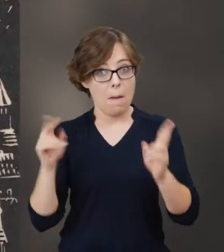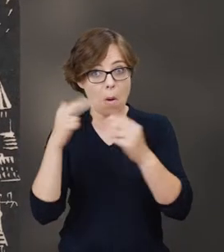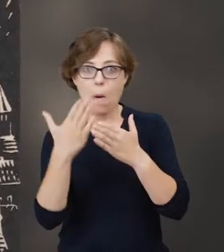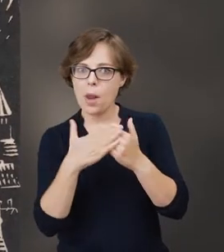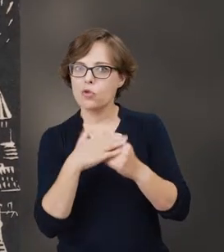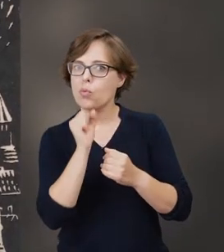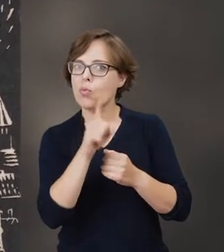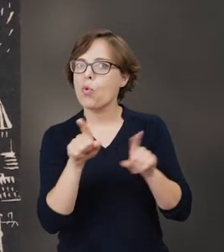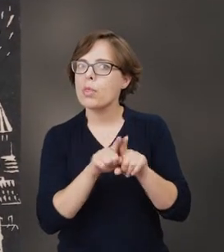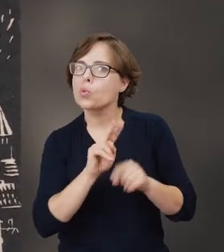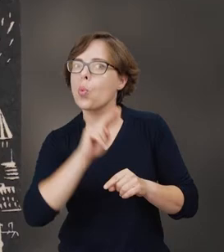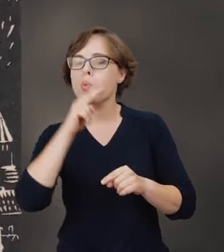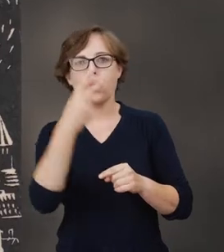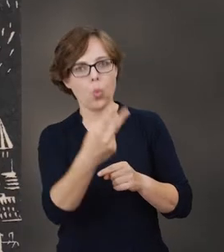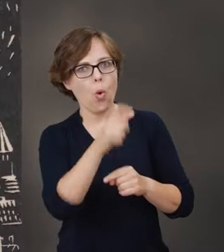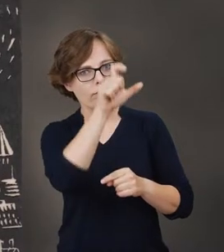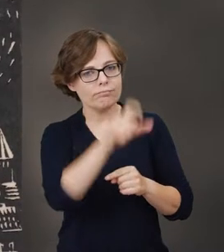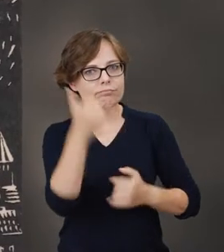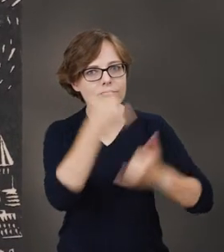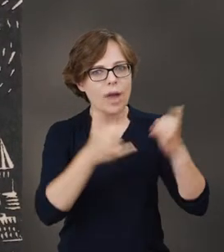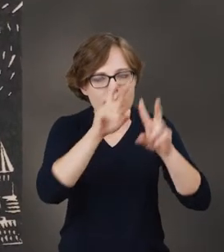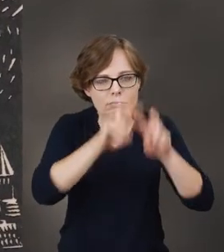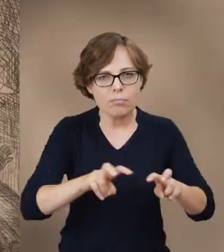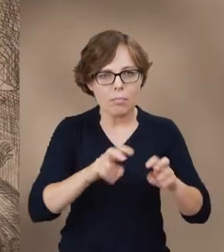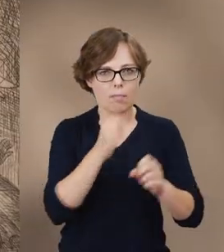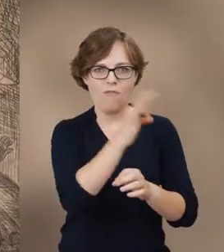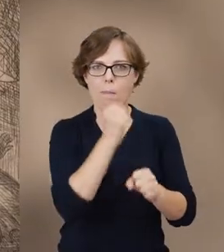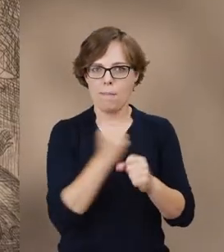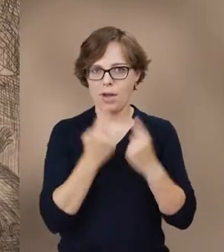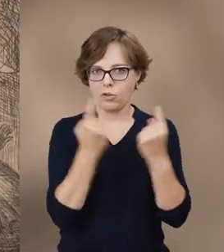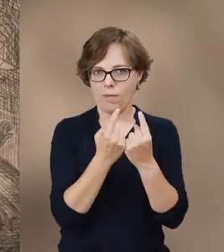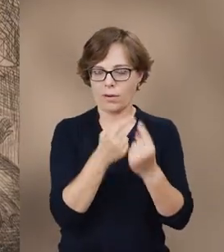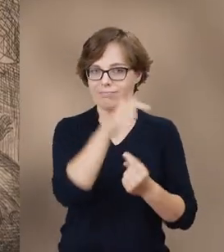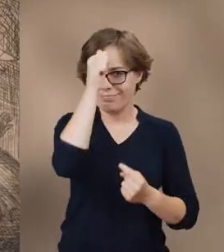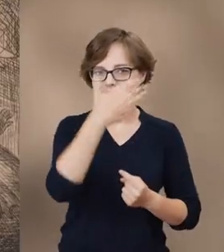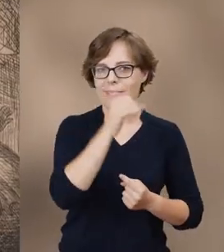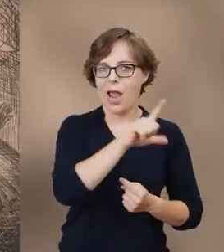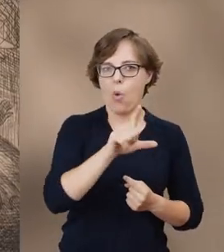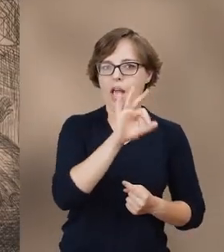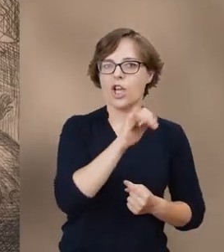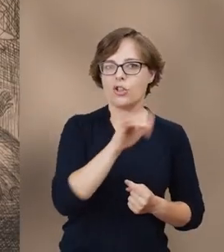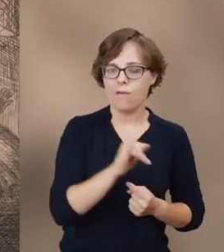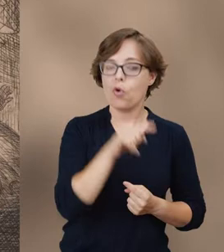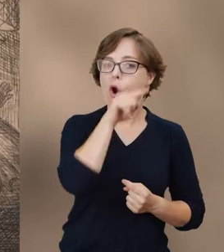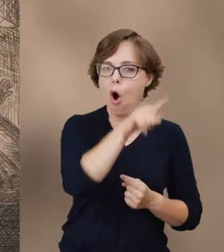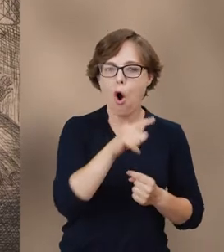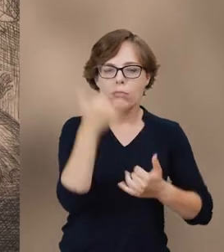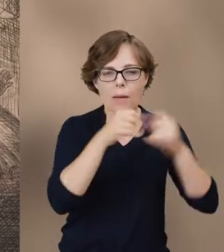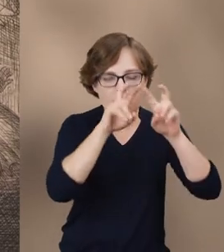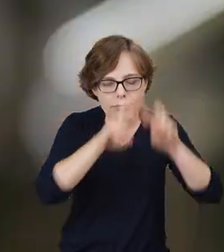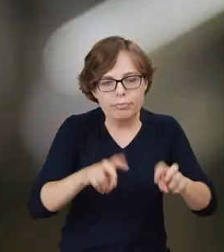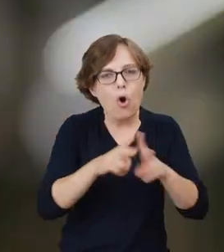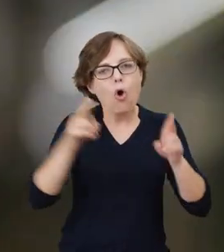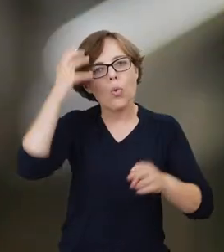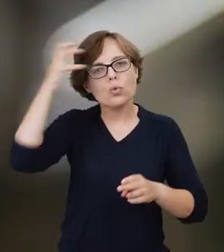krzysztoforskich piwnicach miał mieć swoją pracownię. W okolicach pałacu lokalizuje się także inną pracownię alchemiczną,